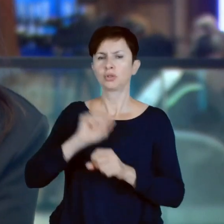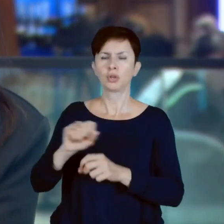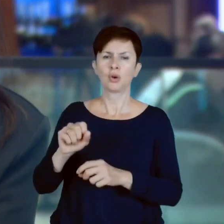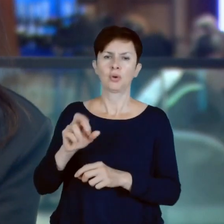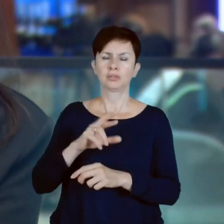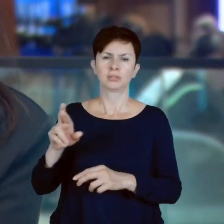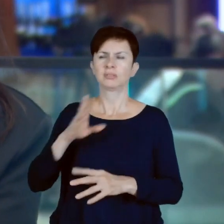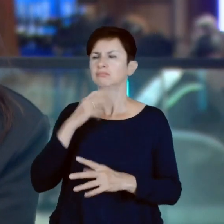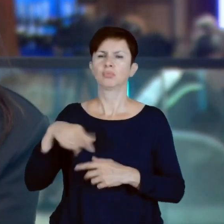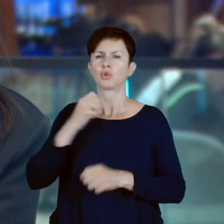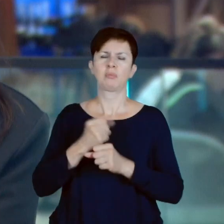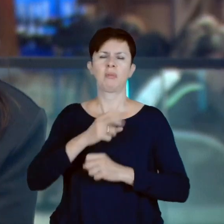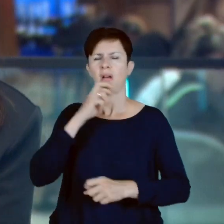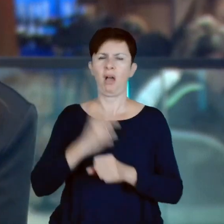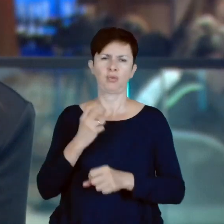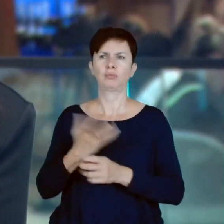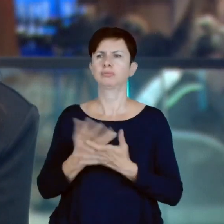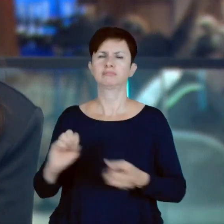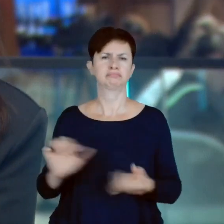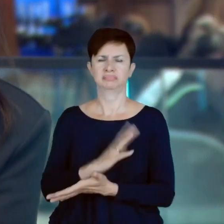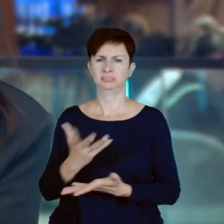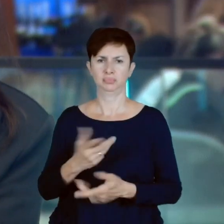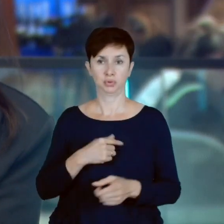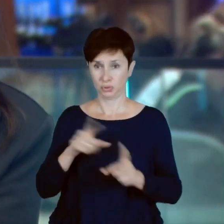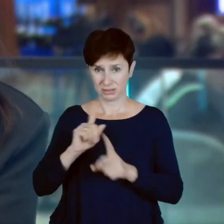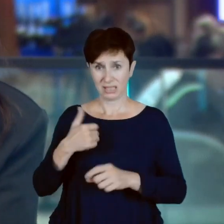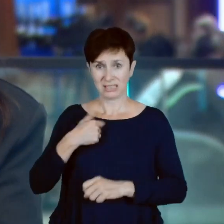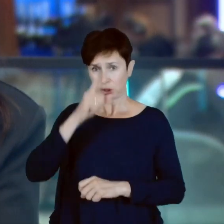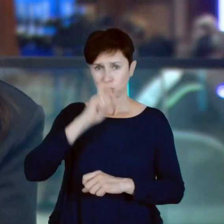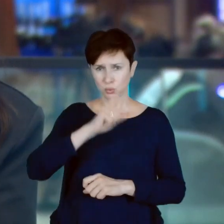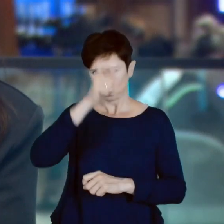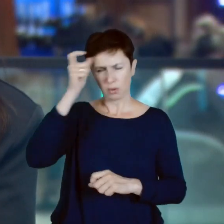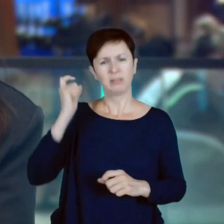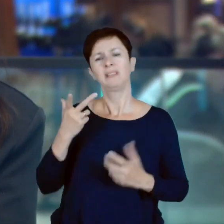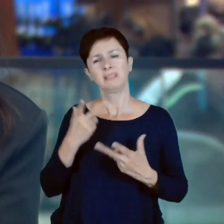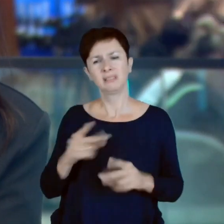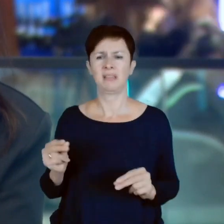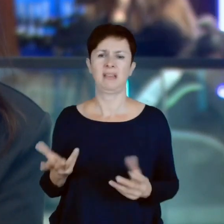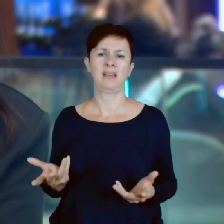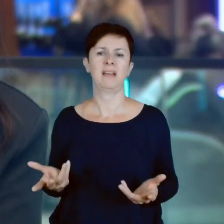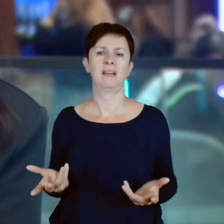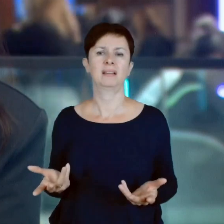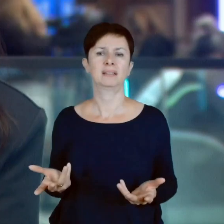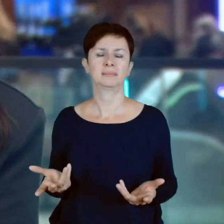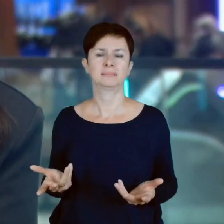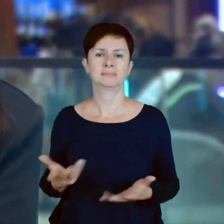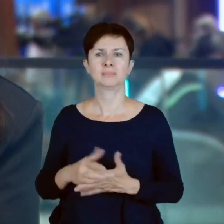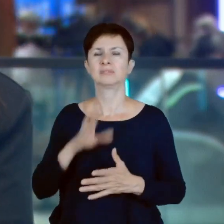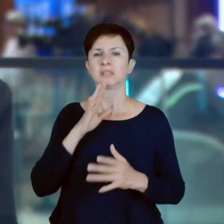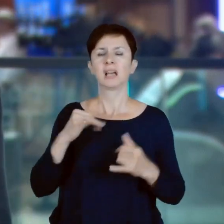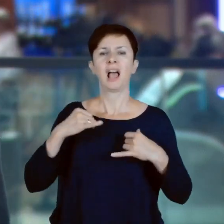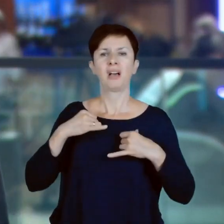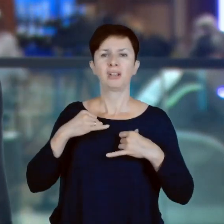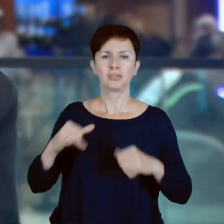automatyczne, nawykowe. To nie znaczy, że jesteśmy złymi ludźmi, prawda? To, że i to odwaga, żeby zrozumieć, że te stereotypy mamy i